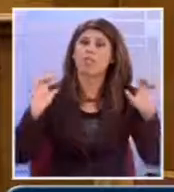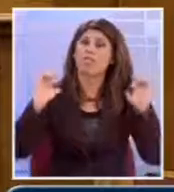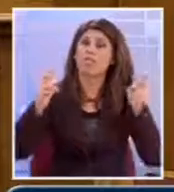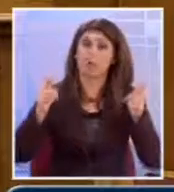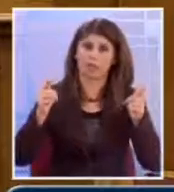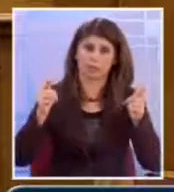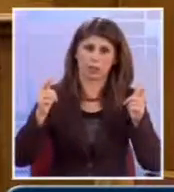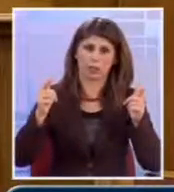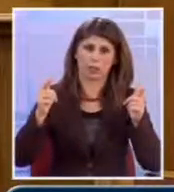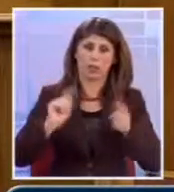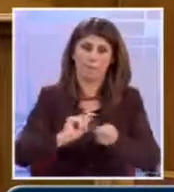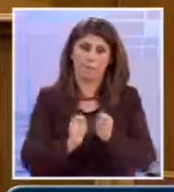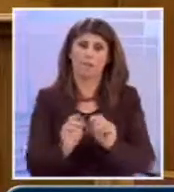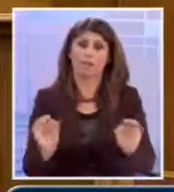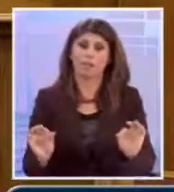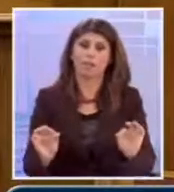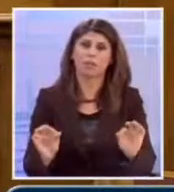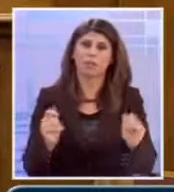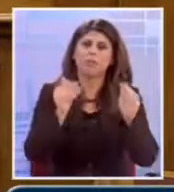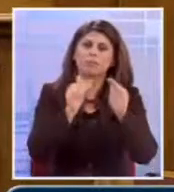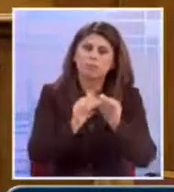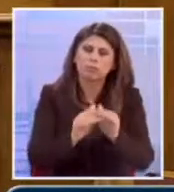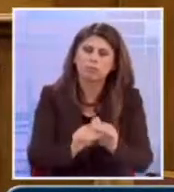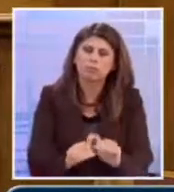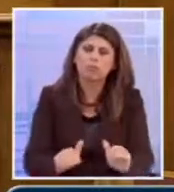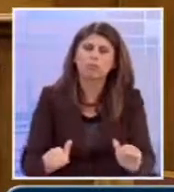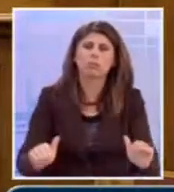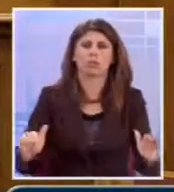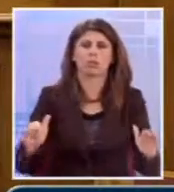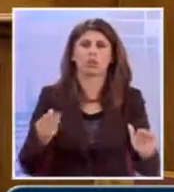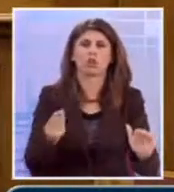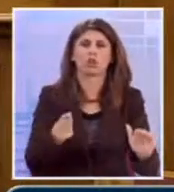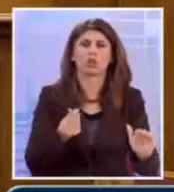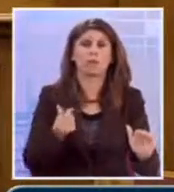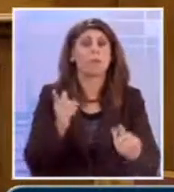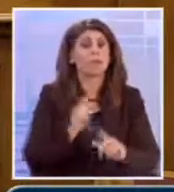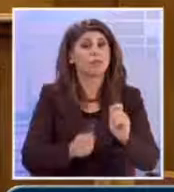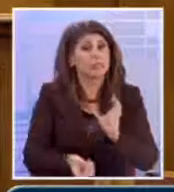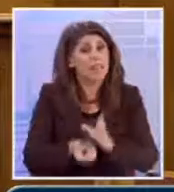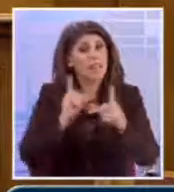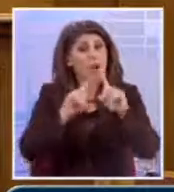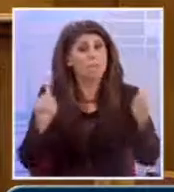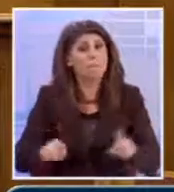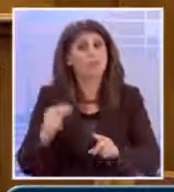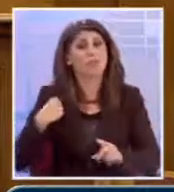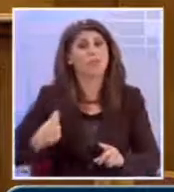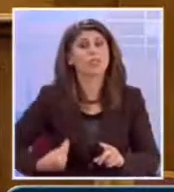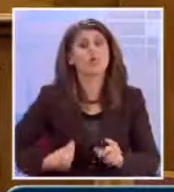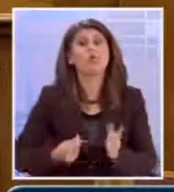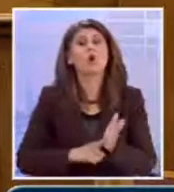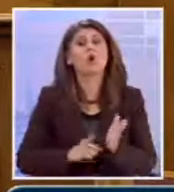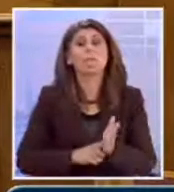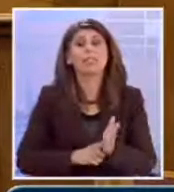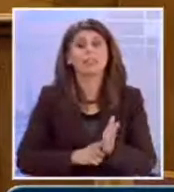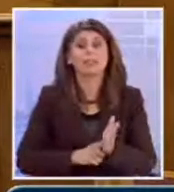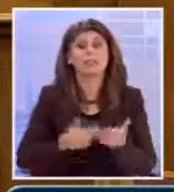δημοκρατικές, μεταρρυθμίσεις εξυγιαντικές, που θα διαμορφώσουν ένα νέο πλαίσιο δημοσιονομικής